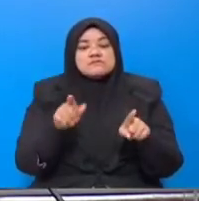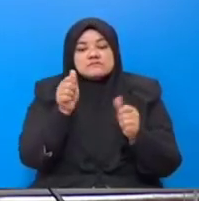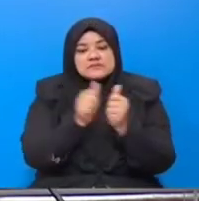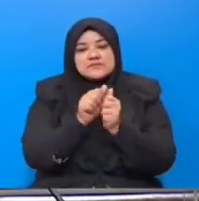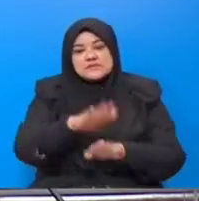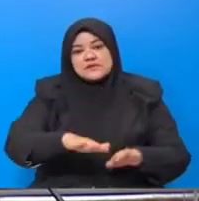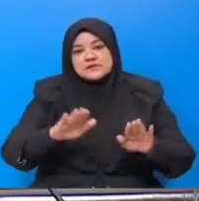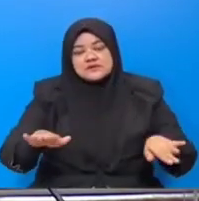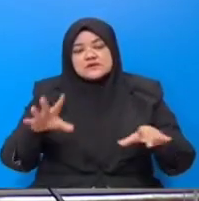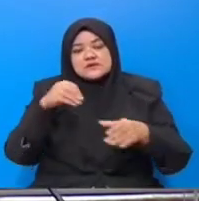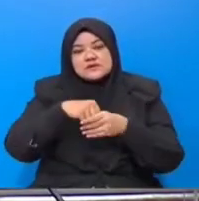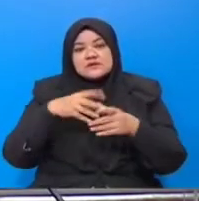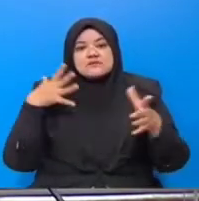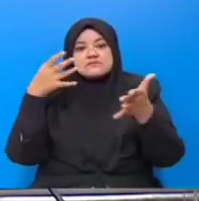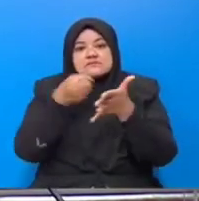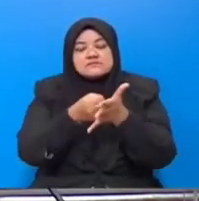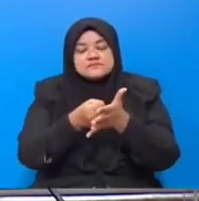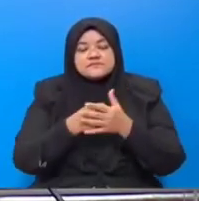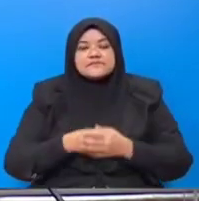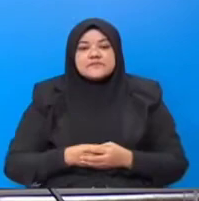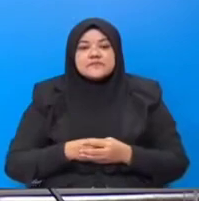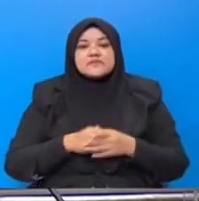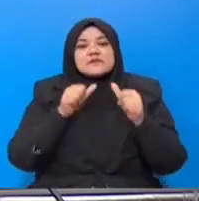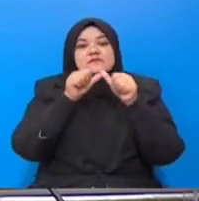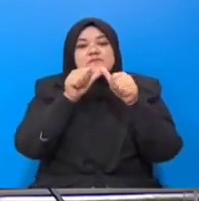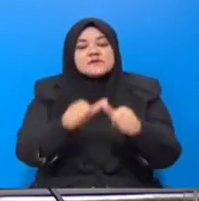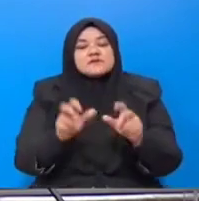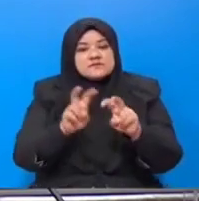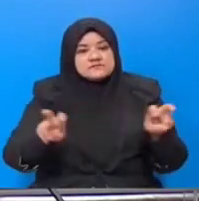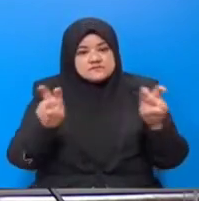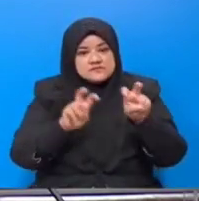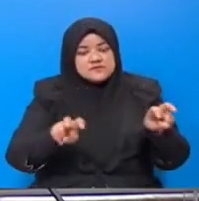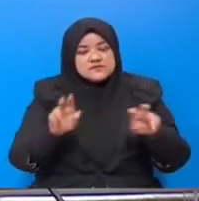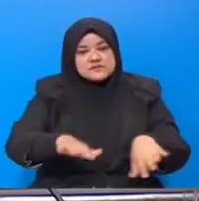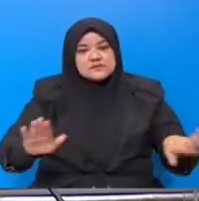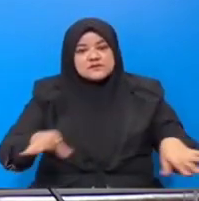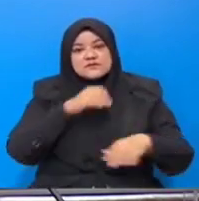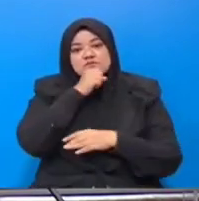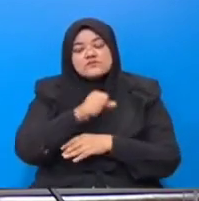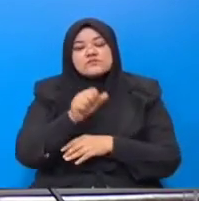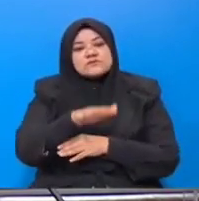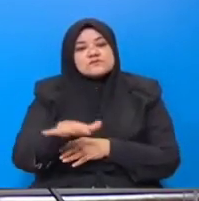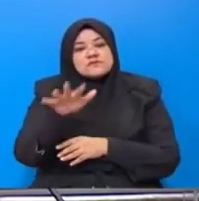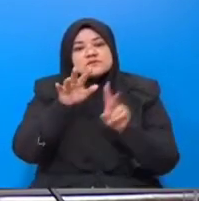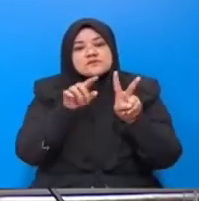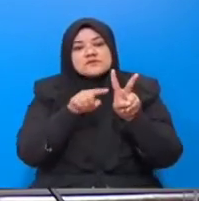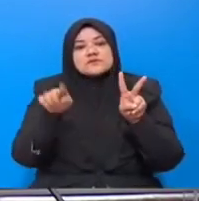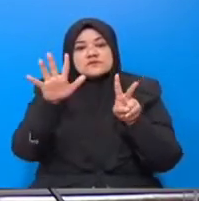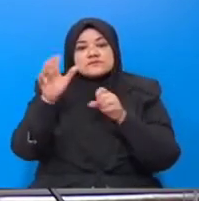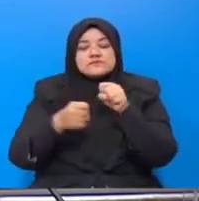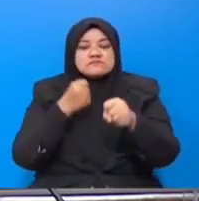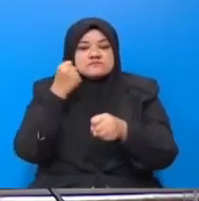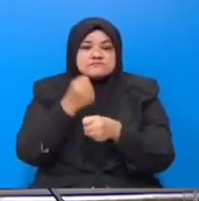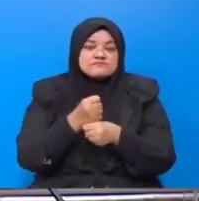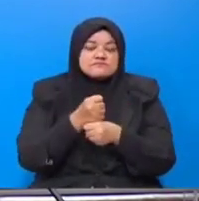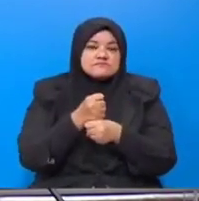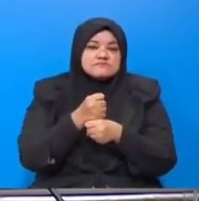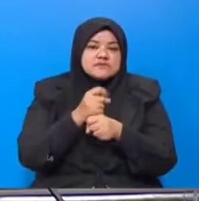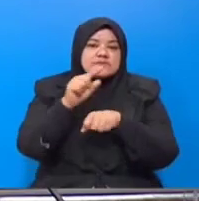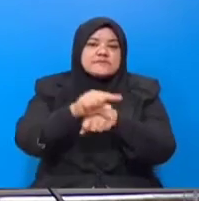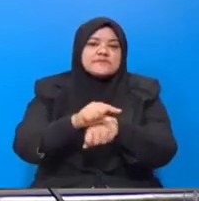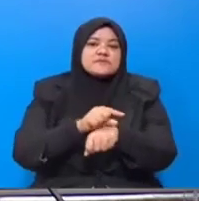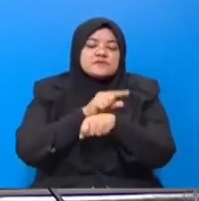kanak-kanak di dalam suatu kemalangan berdasarkan kajian kanak-kanak berumur di antara dua hingga tahun